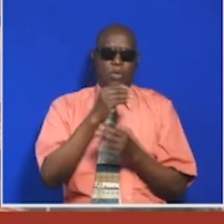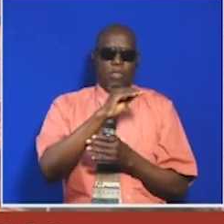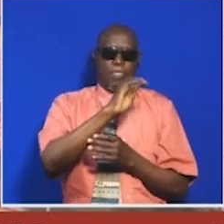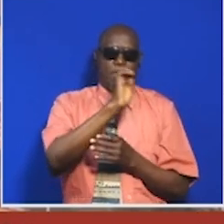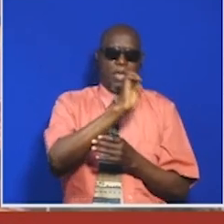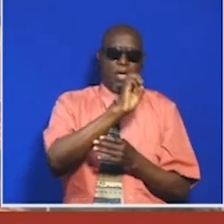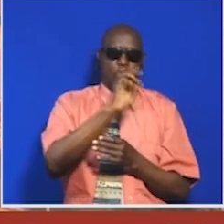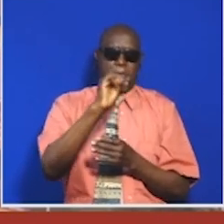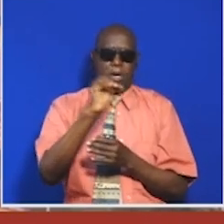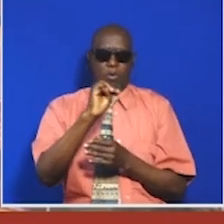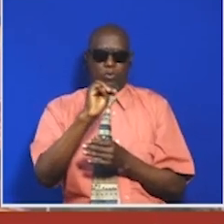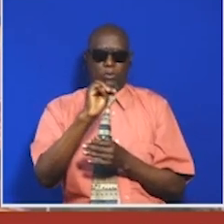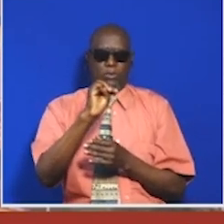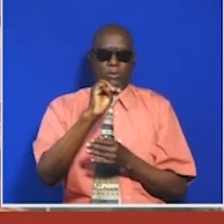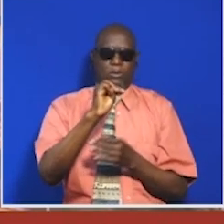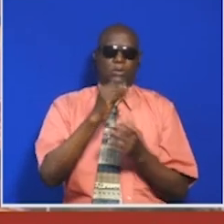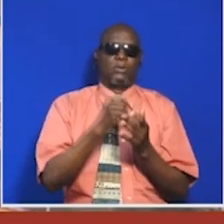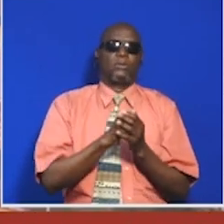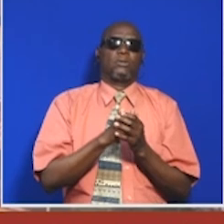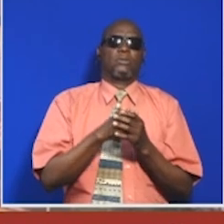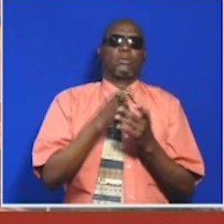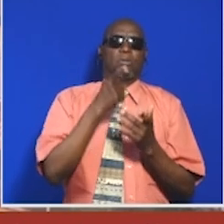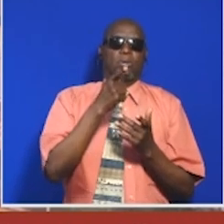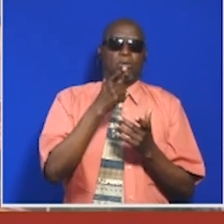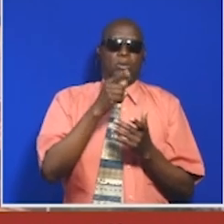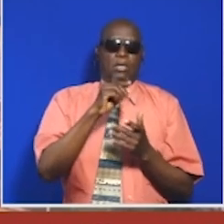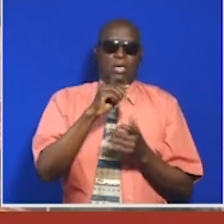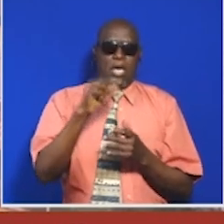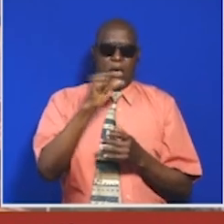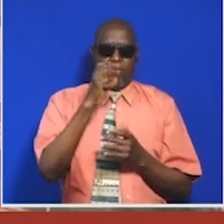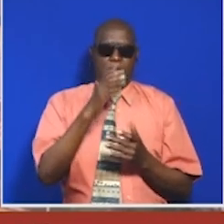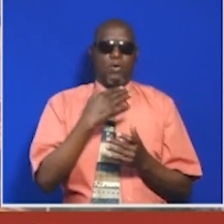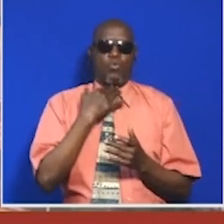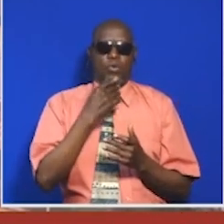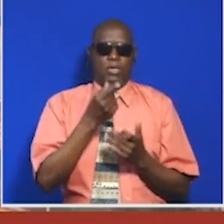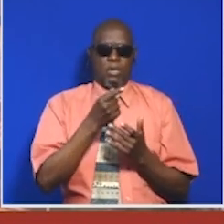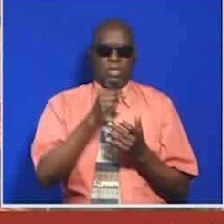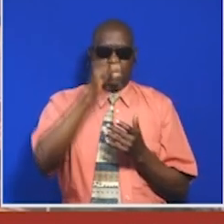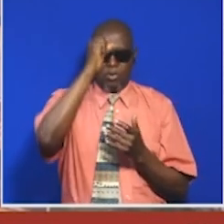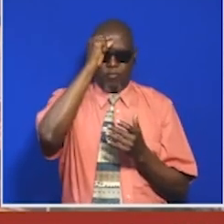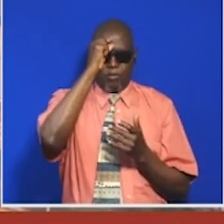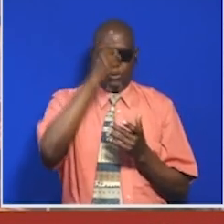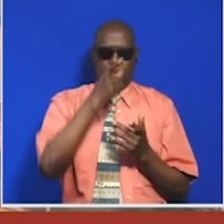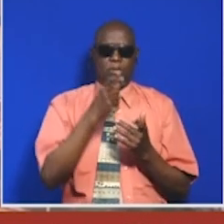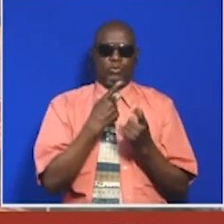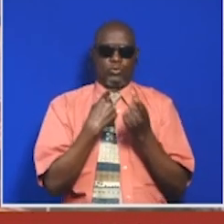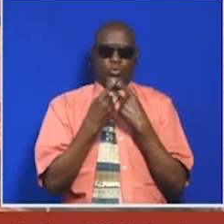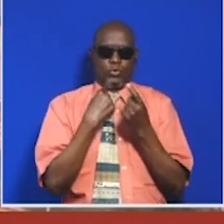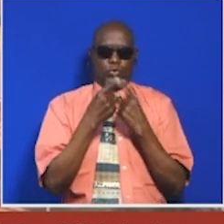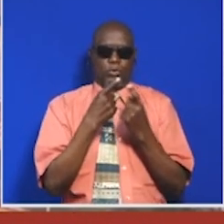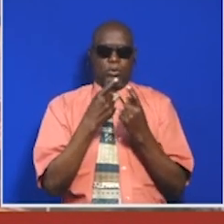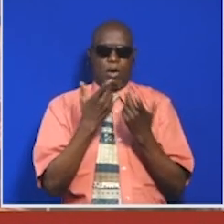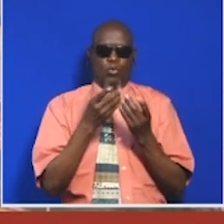wa Pokot Magharibi John Lonyangapuo anaitaka serikali ya kitaifa kubadilisha mikakati na kutumia mazungumzo katika kupambana na visa